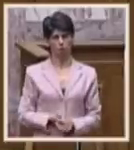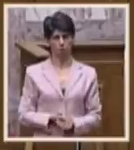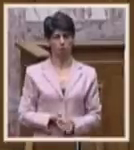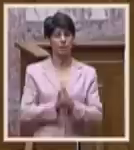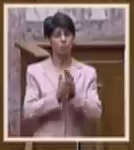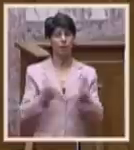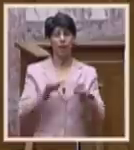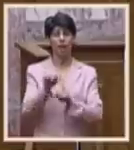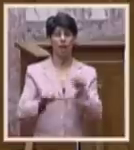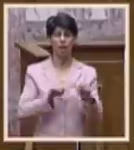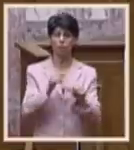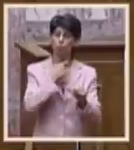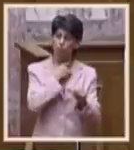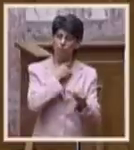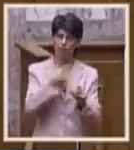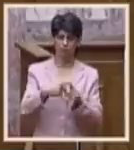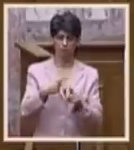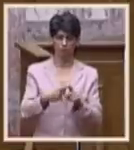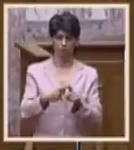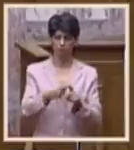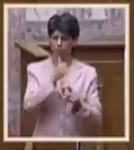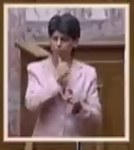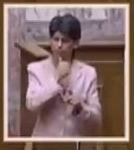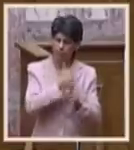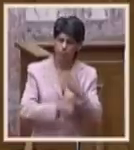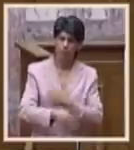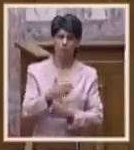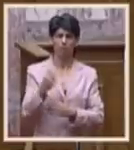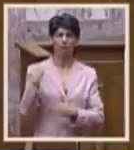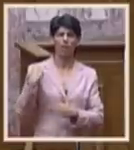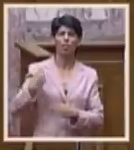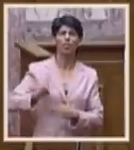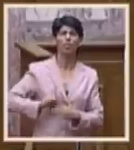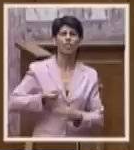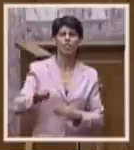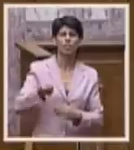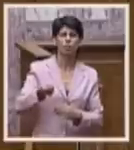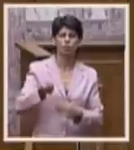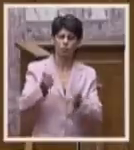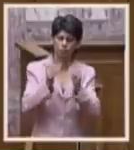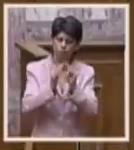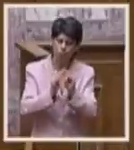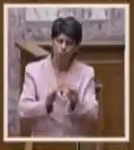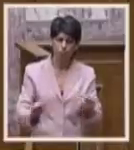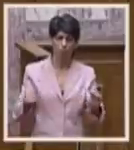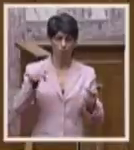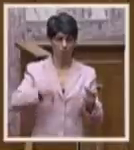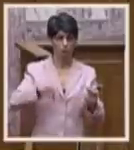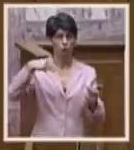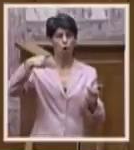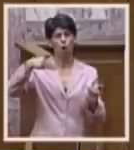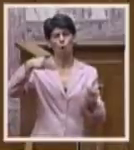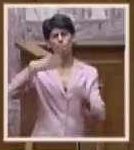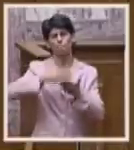μεγάλες αλλαγές που χρειάζεται η χώρα. Την επίπονη πρώτα απ' όλα δημοσιονομική εξυγίανση, που το